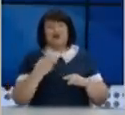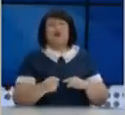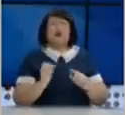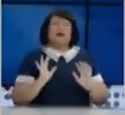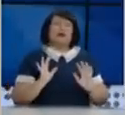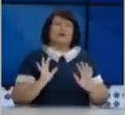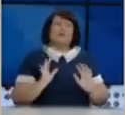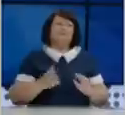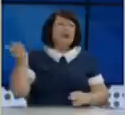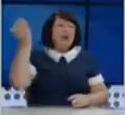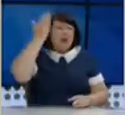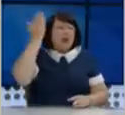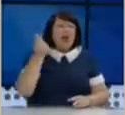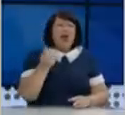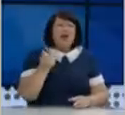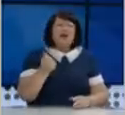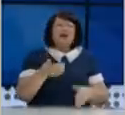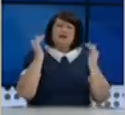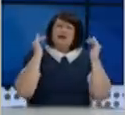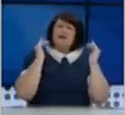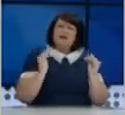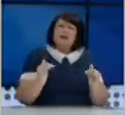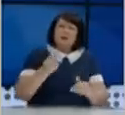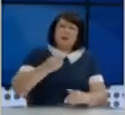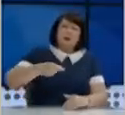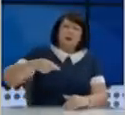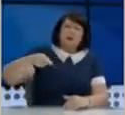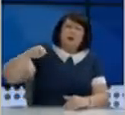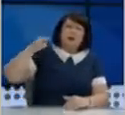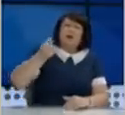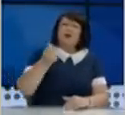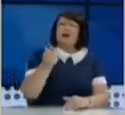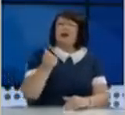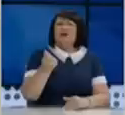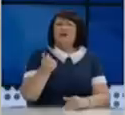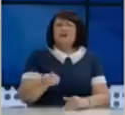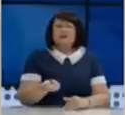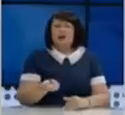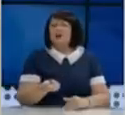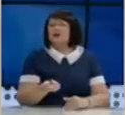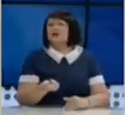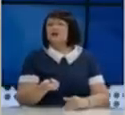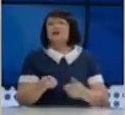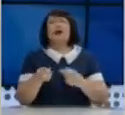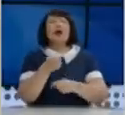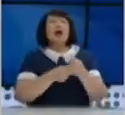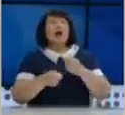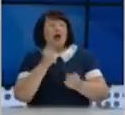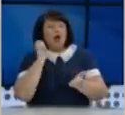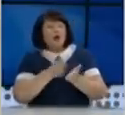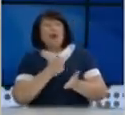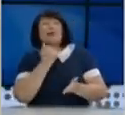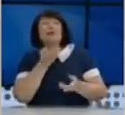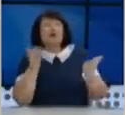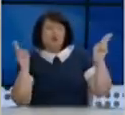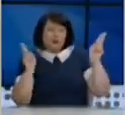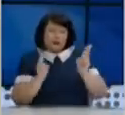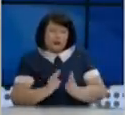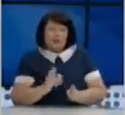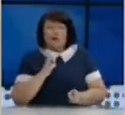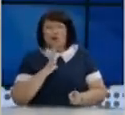Η ακρίβεια στη χώρα συνεχίζει να καλπάζει με αμείωτο ρυθμό, να συρρυκνώνεται η αγοραστική δύναμη των πολιτών και η